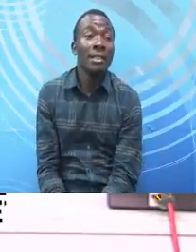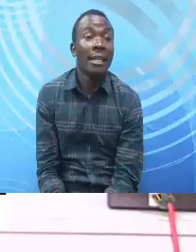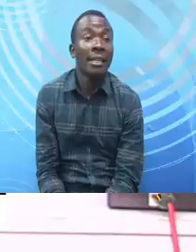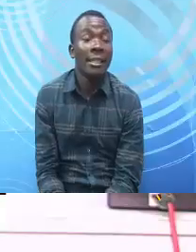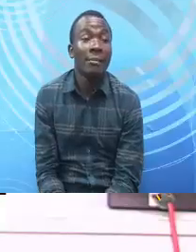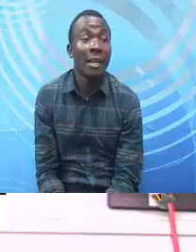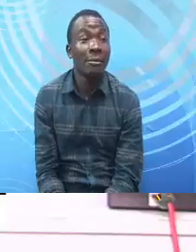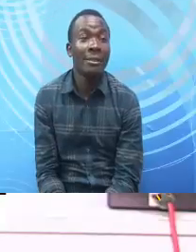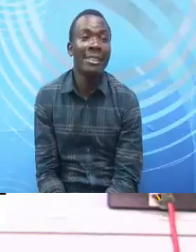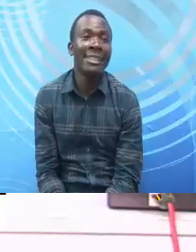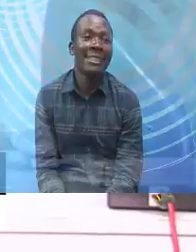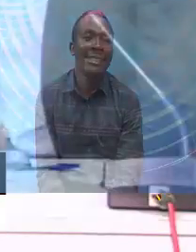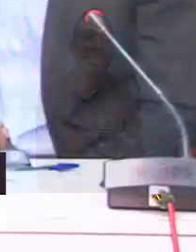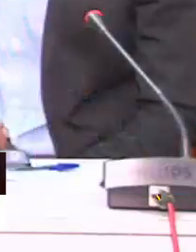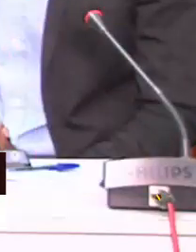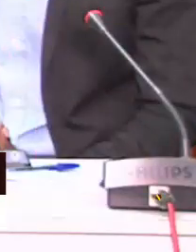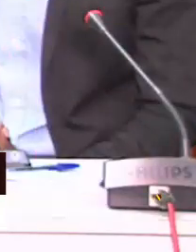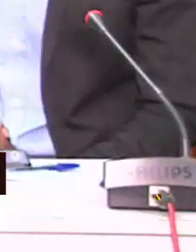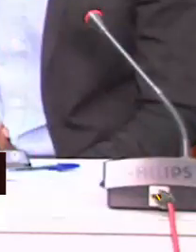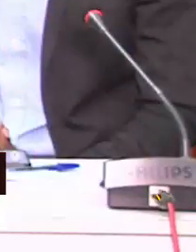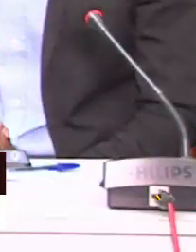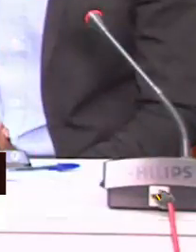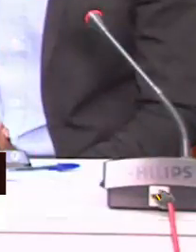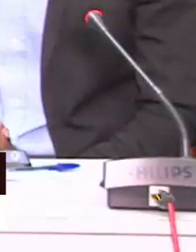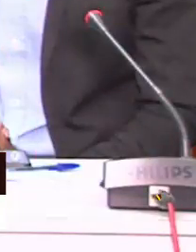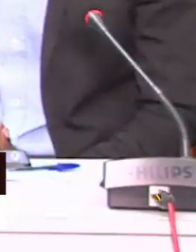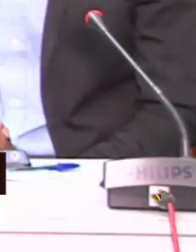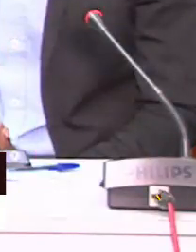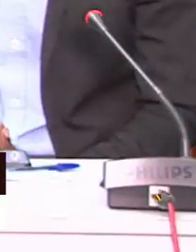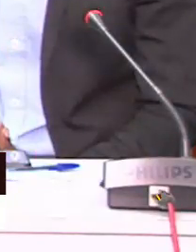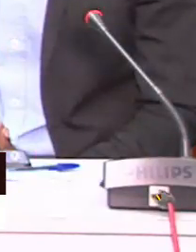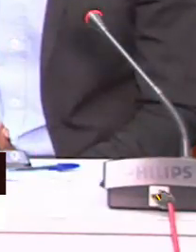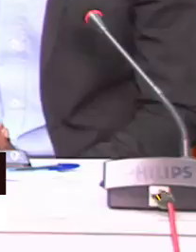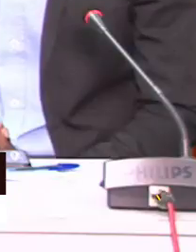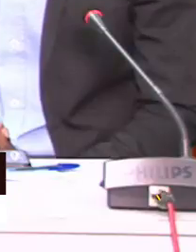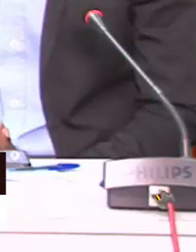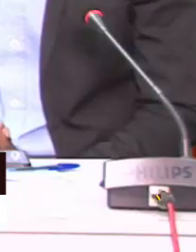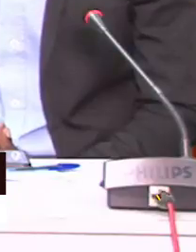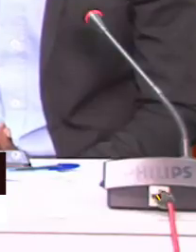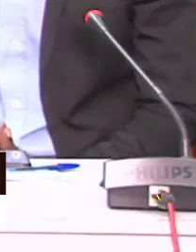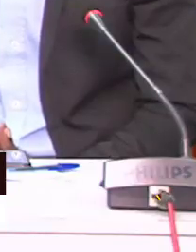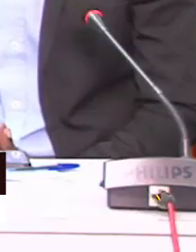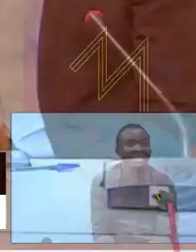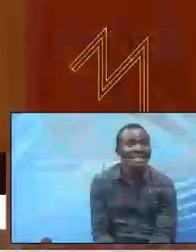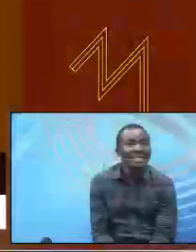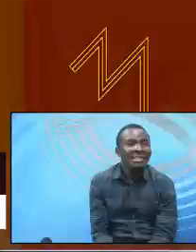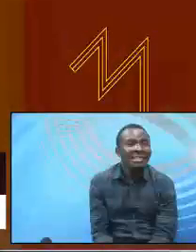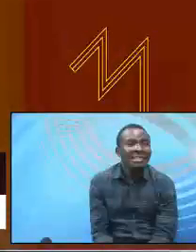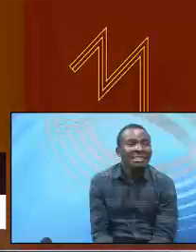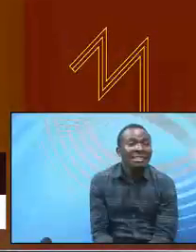Murakoze cyane mwabibonye serivisi nyinshi abafite ubumuga bwo kutumva no kutavuga